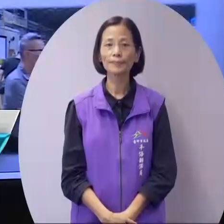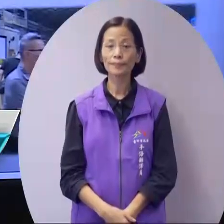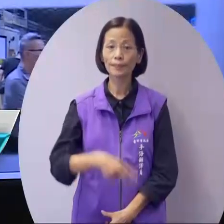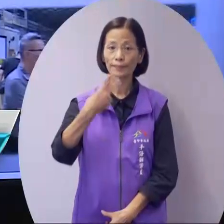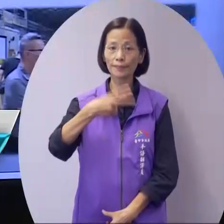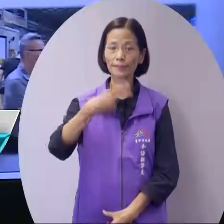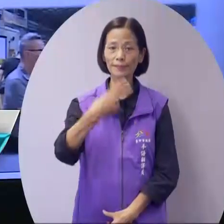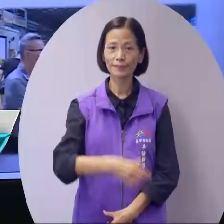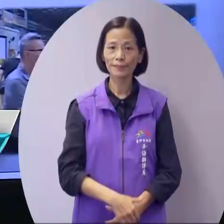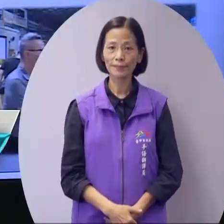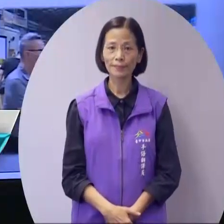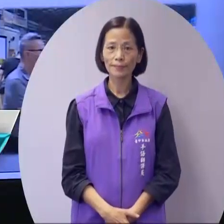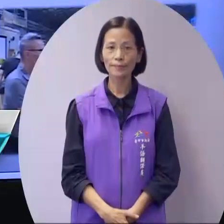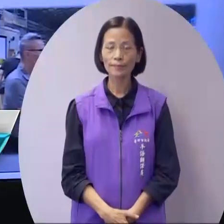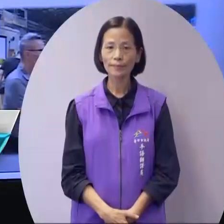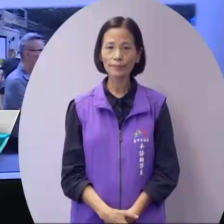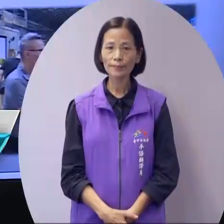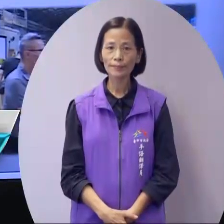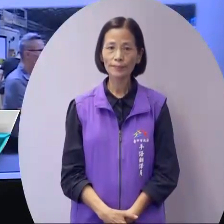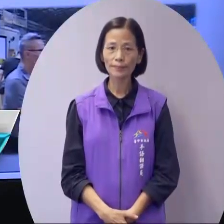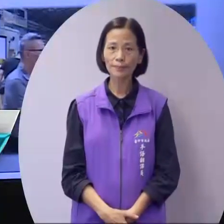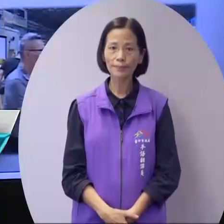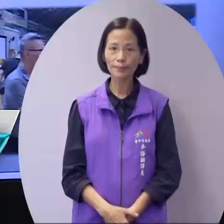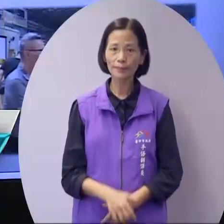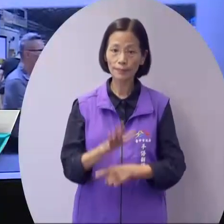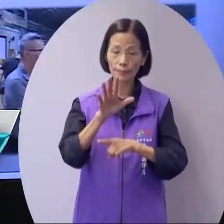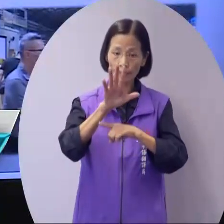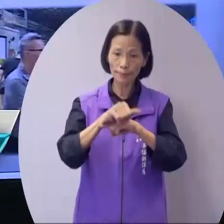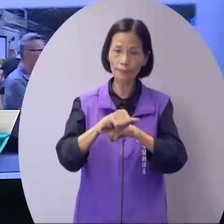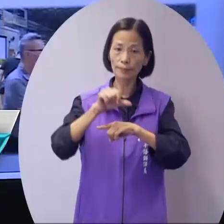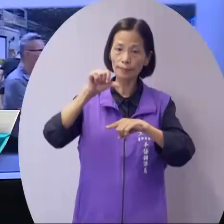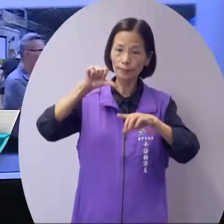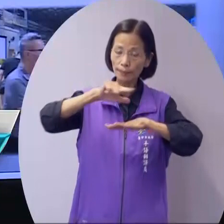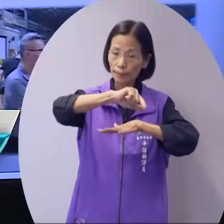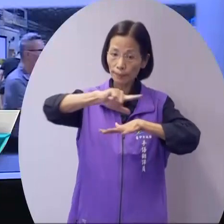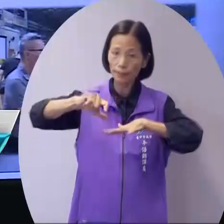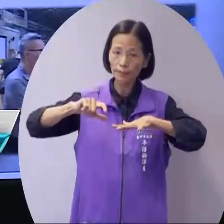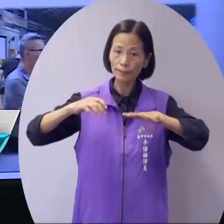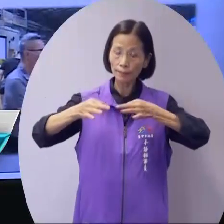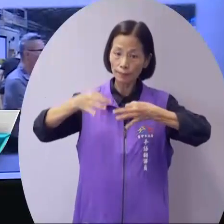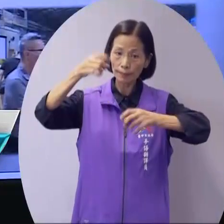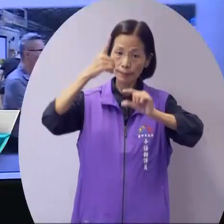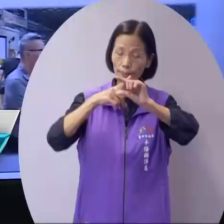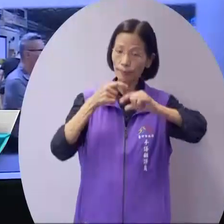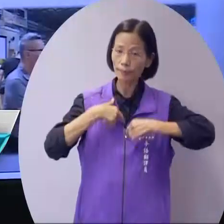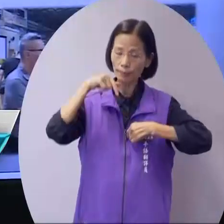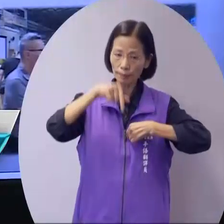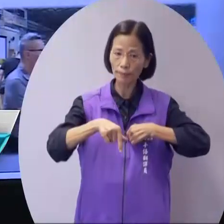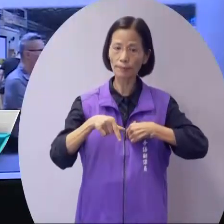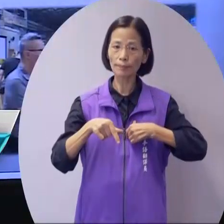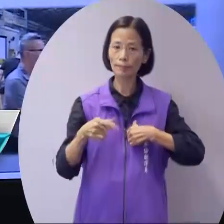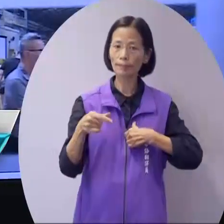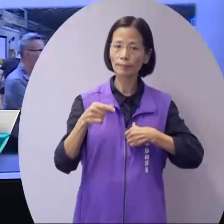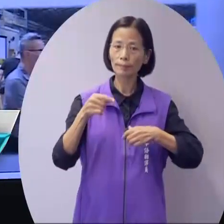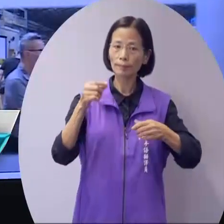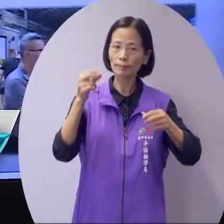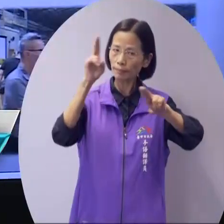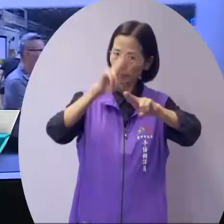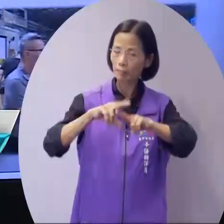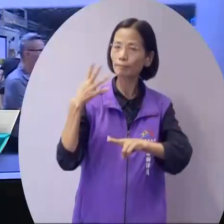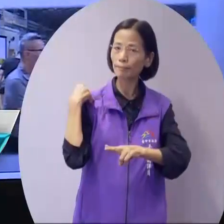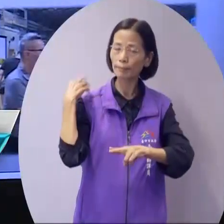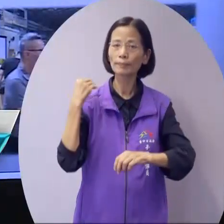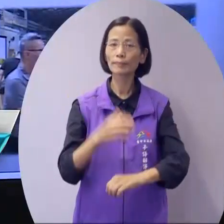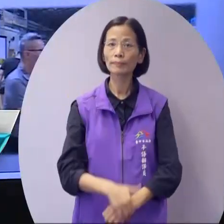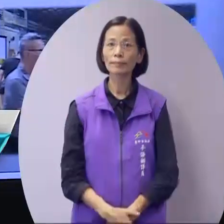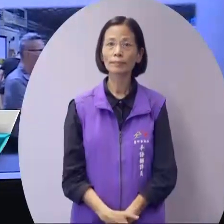另外，对农路市及农产品行销活动，目前呢为止都是停止举办的，为止停止